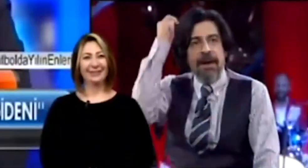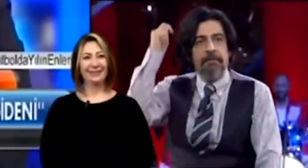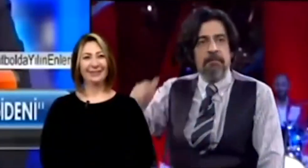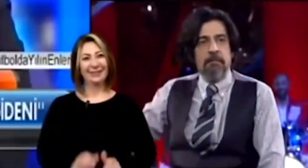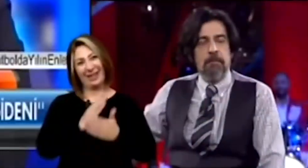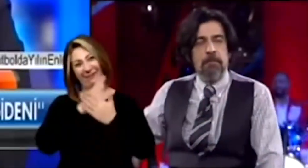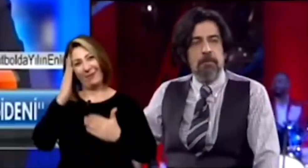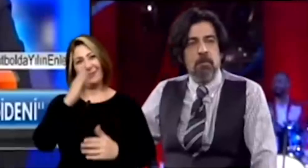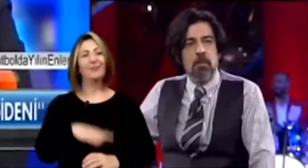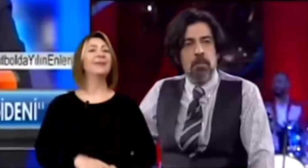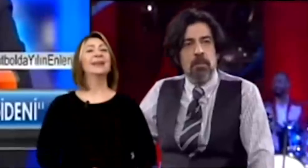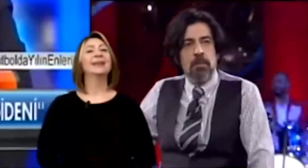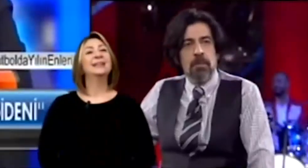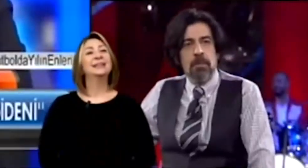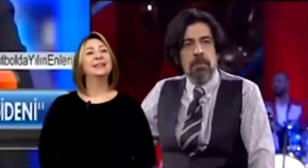Devam.